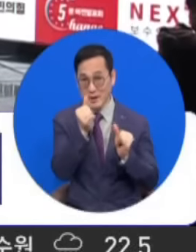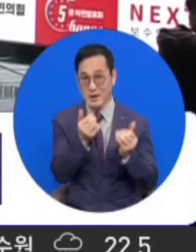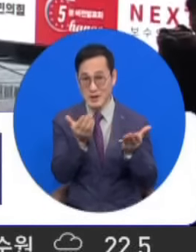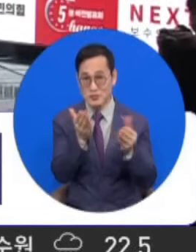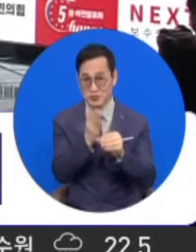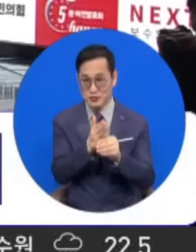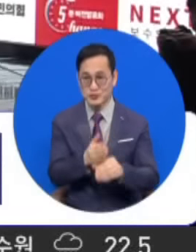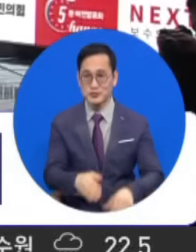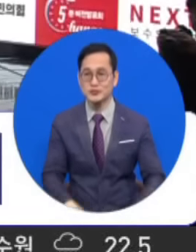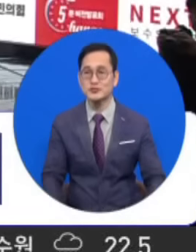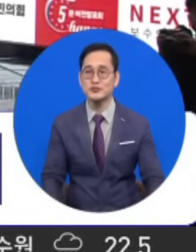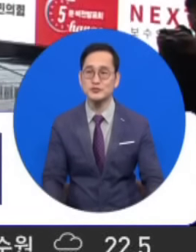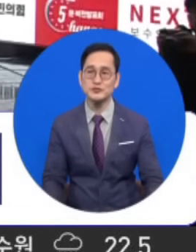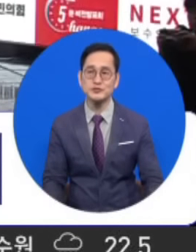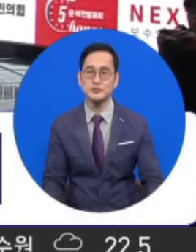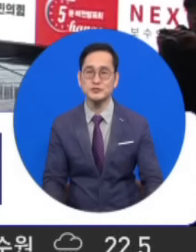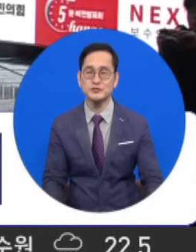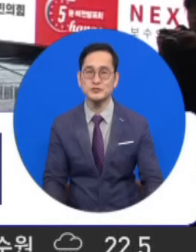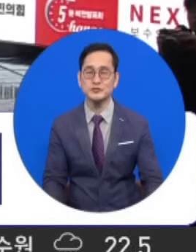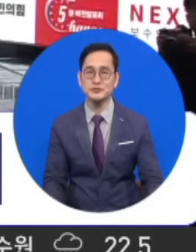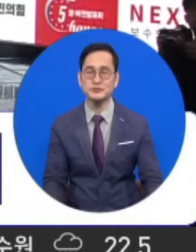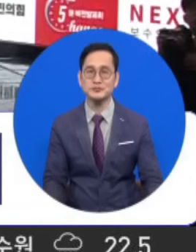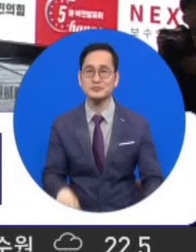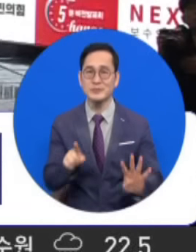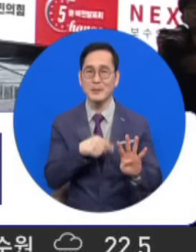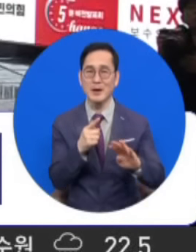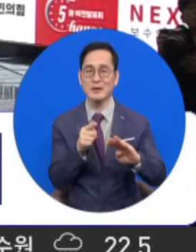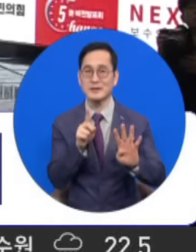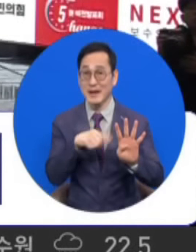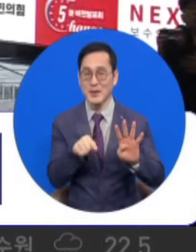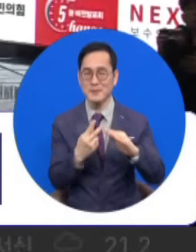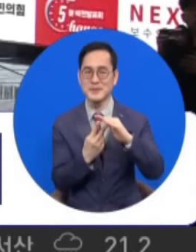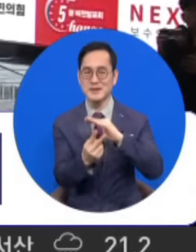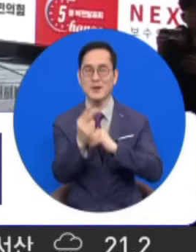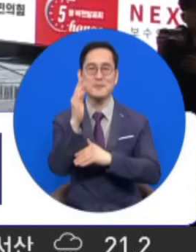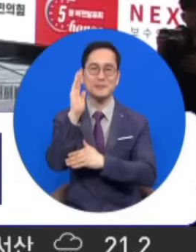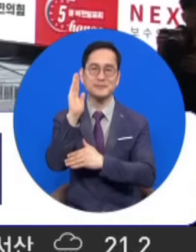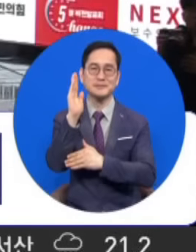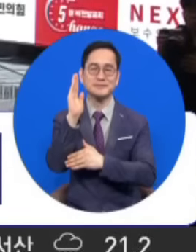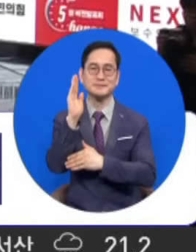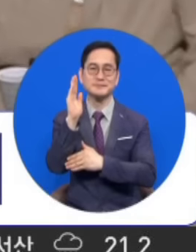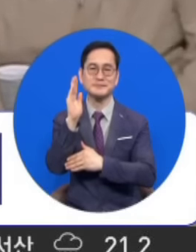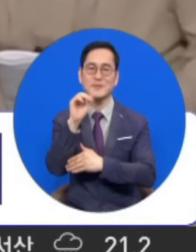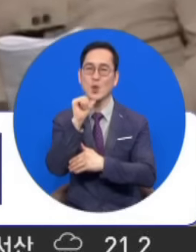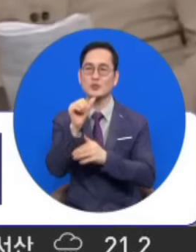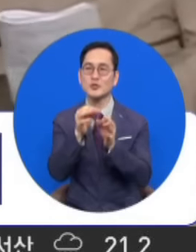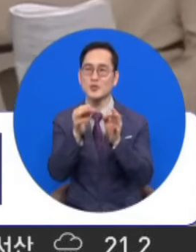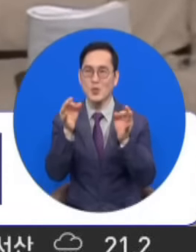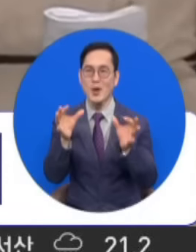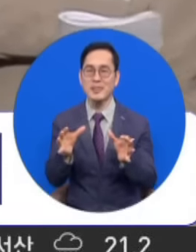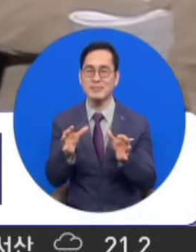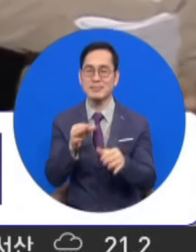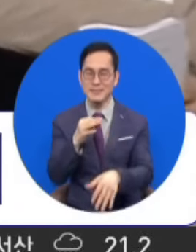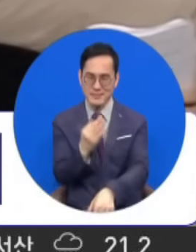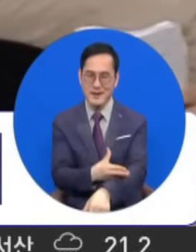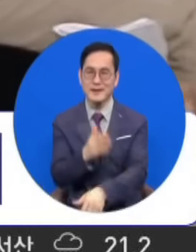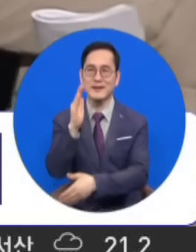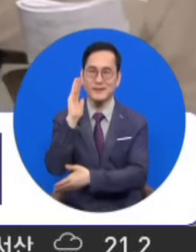상황입니다. 4명의 비전 발표회라고 보시면 됩니다. 5분씩 짧게 5분 안에 설명해 준다. 뭐